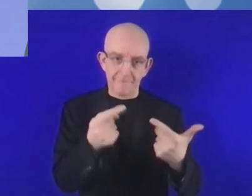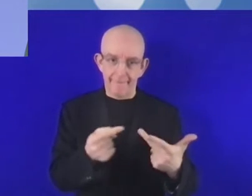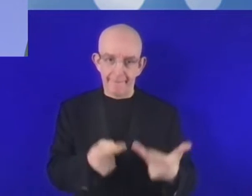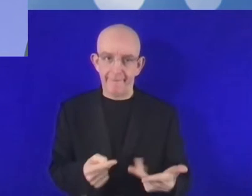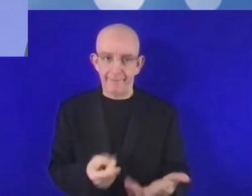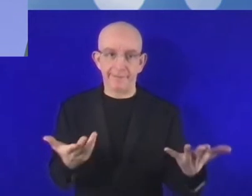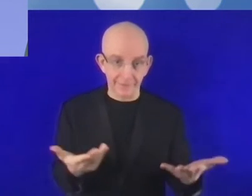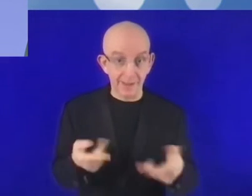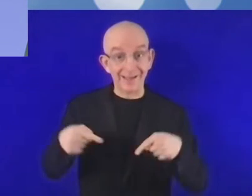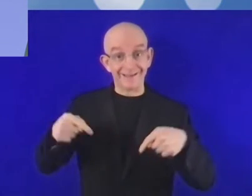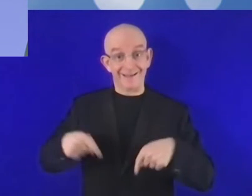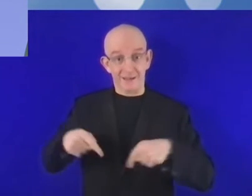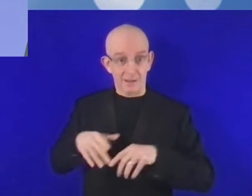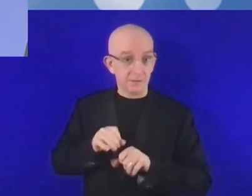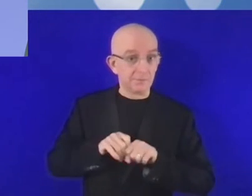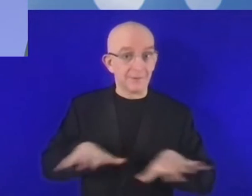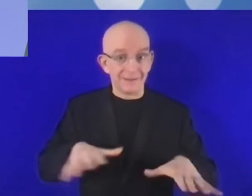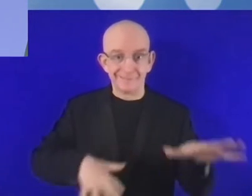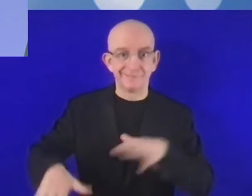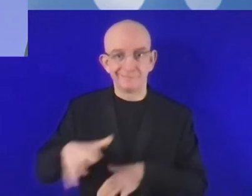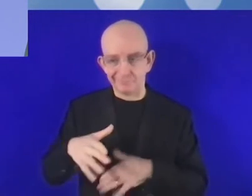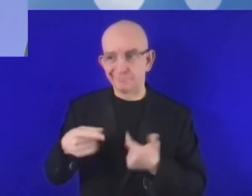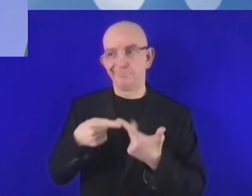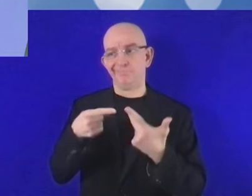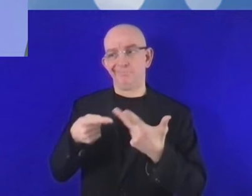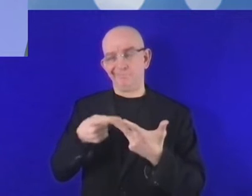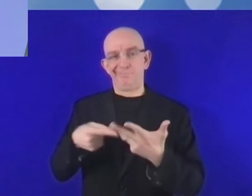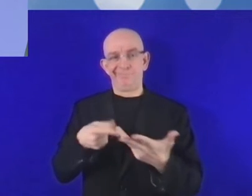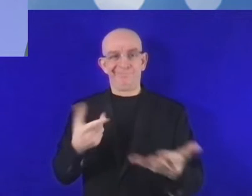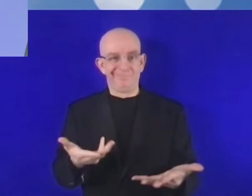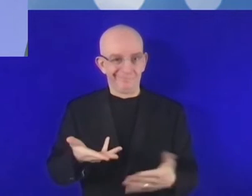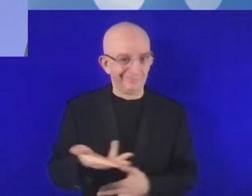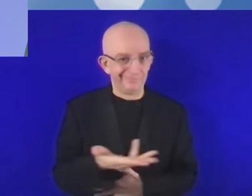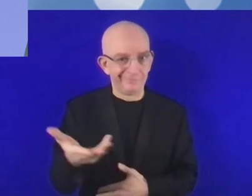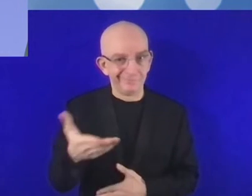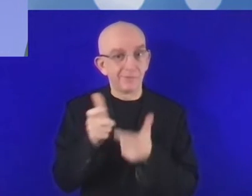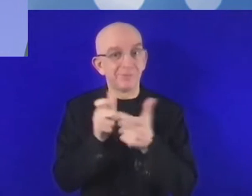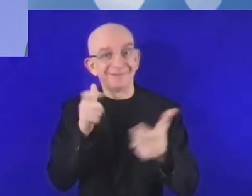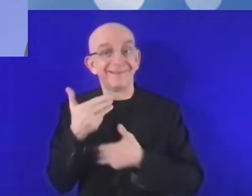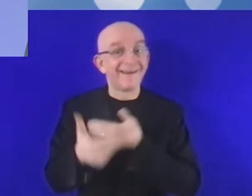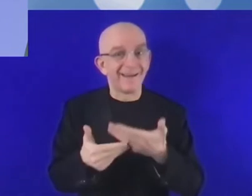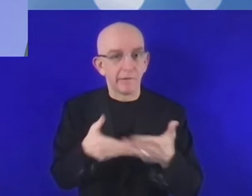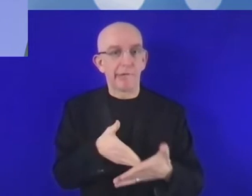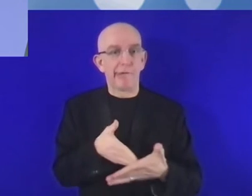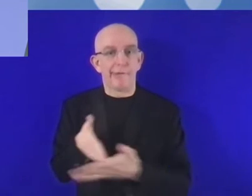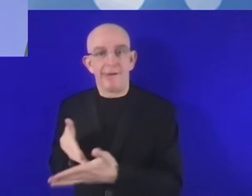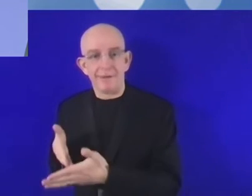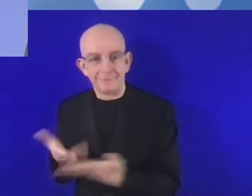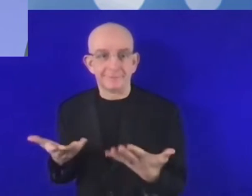негативных последствий пандемии интернета, в частности, в отношении